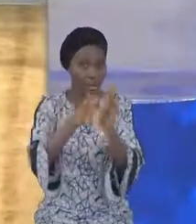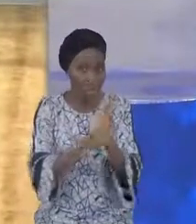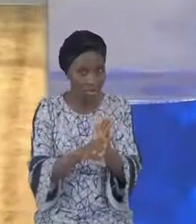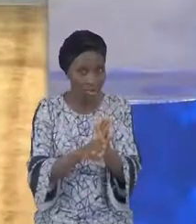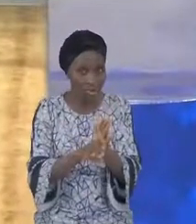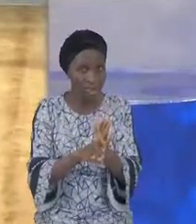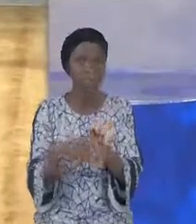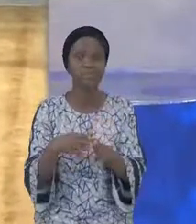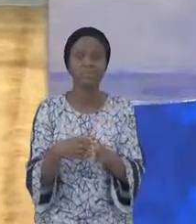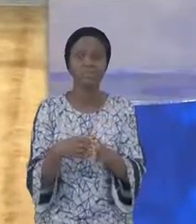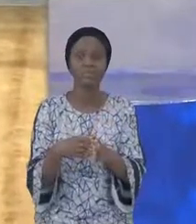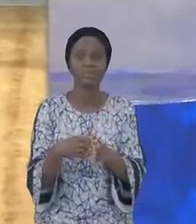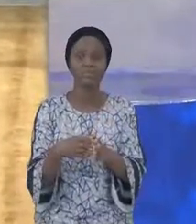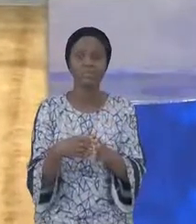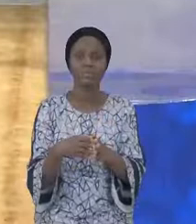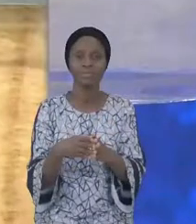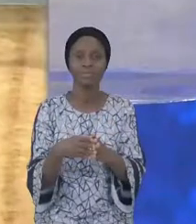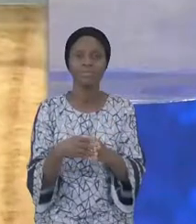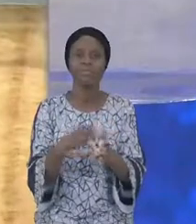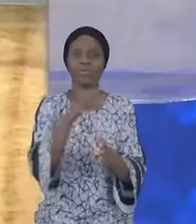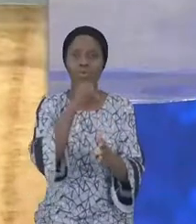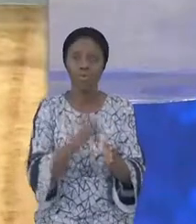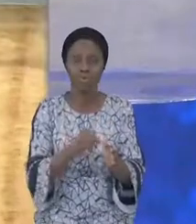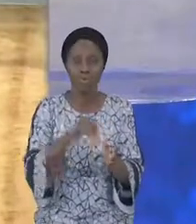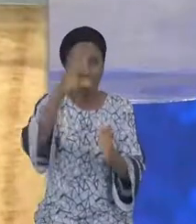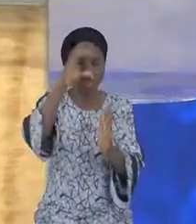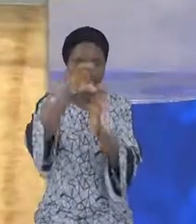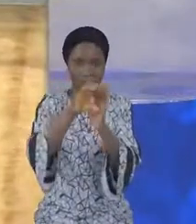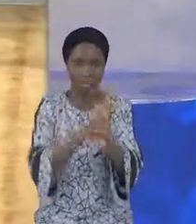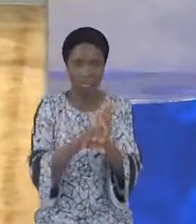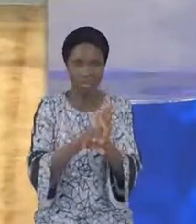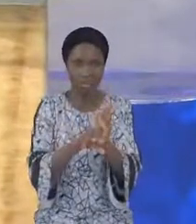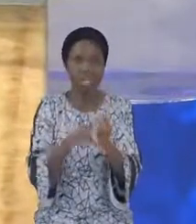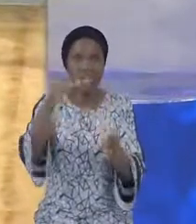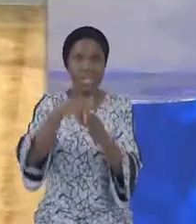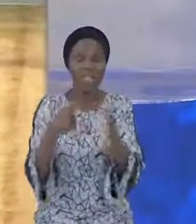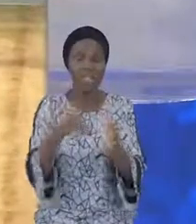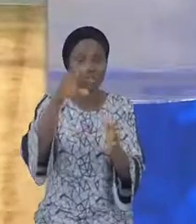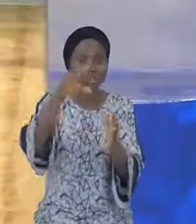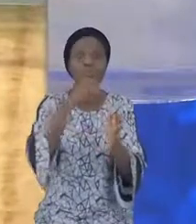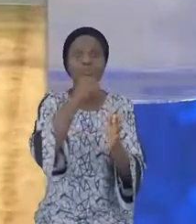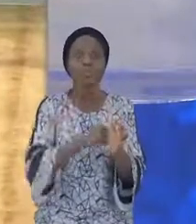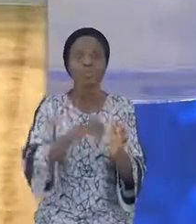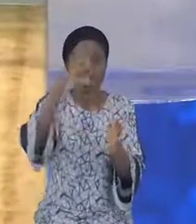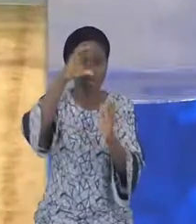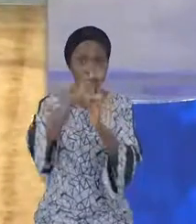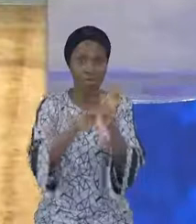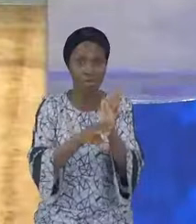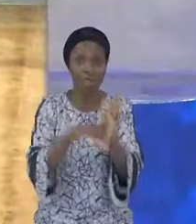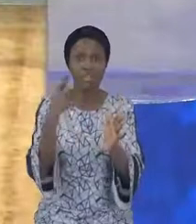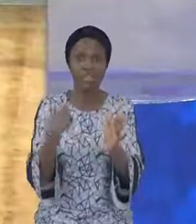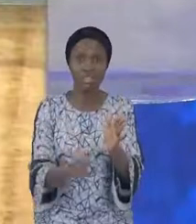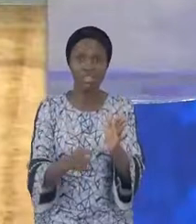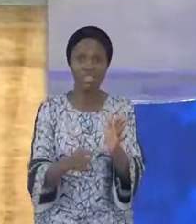et ne s'était pas trouvé de faibles, de malades parmi eux. L'ancienne alliance, dans